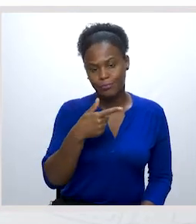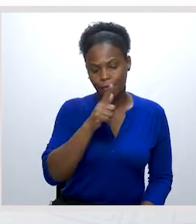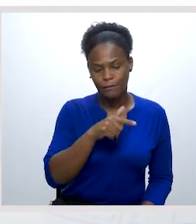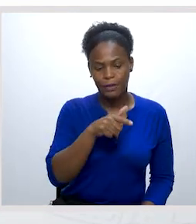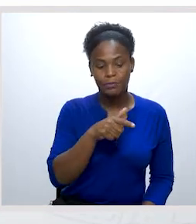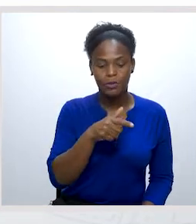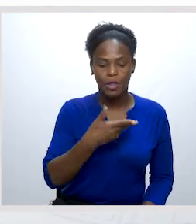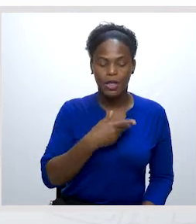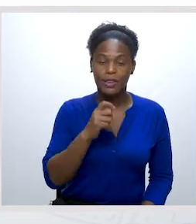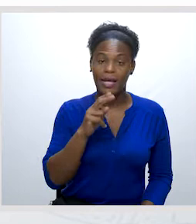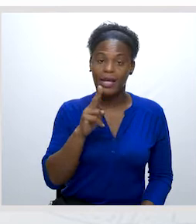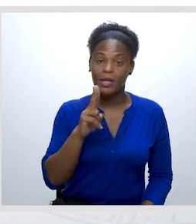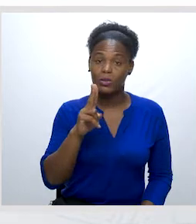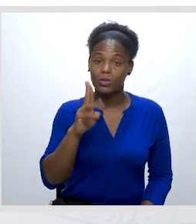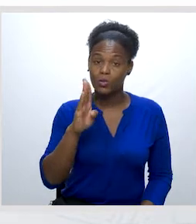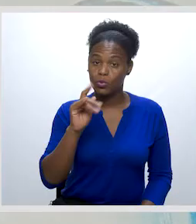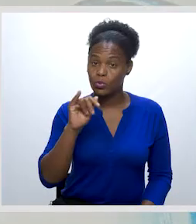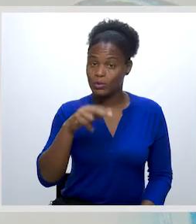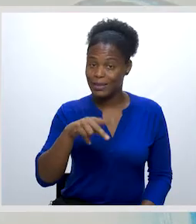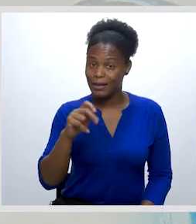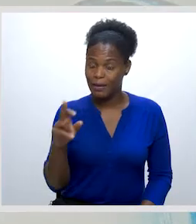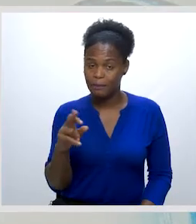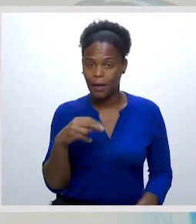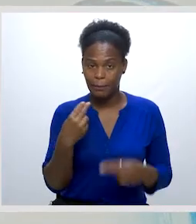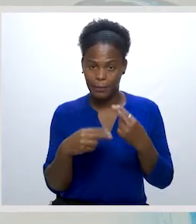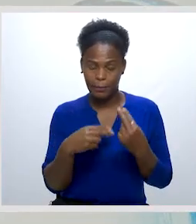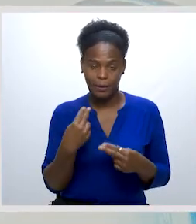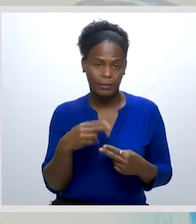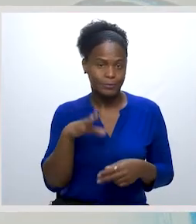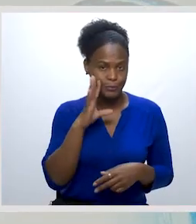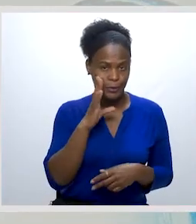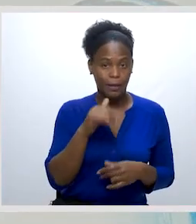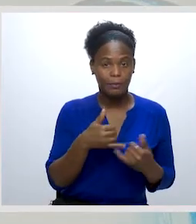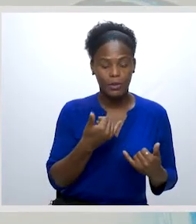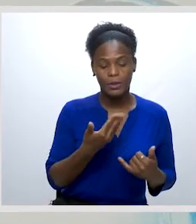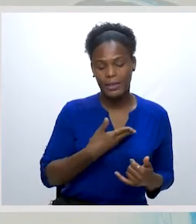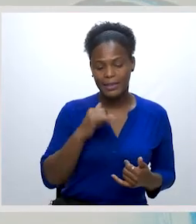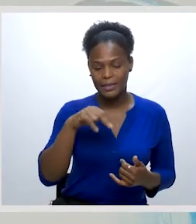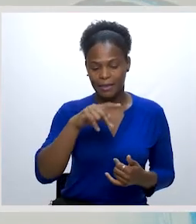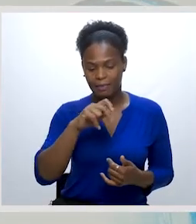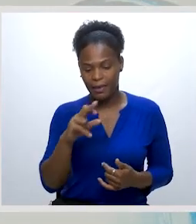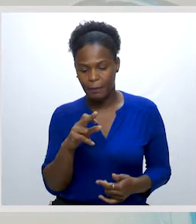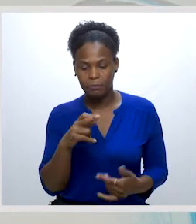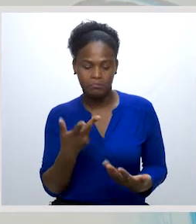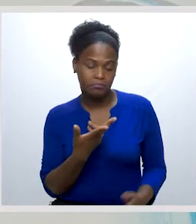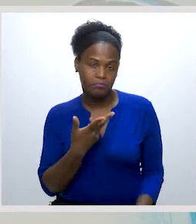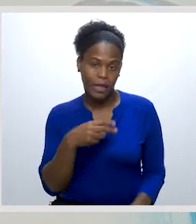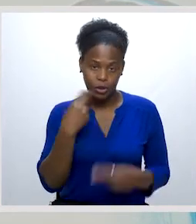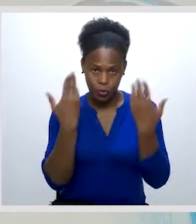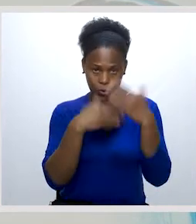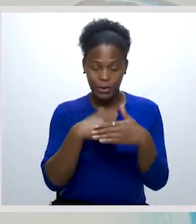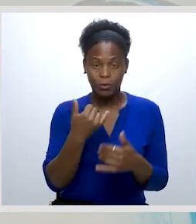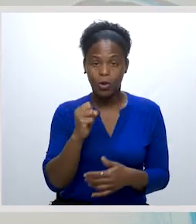dîner. Vão tentar adivinhar. Vocês vão ligar cada refeição ao seu momento do